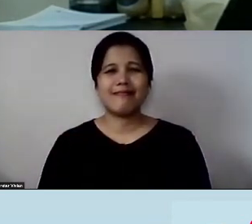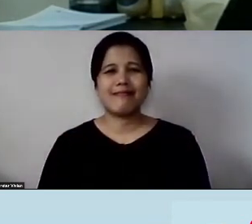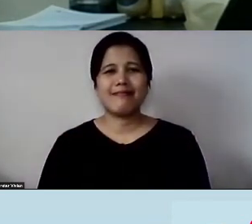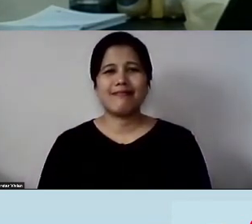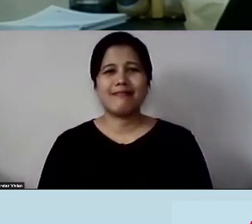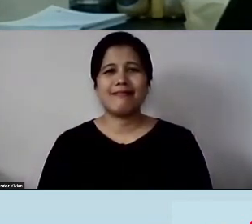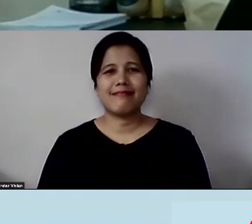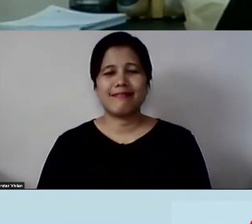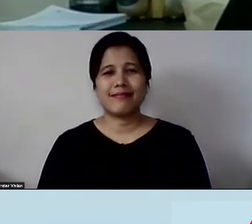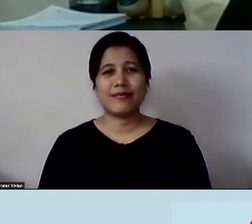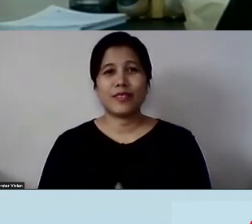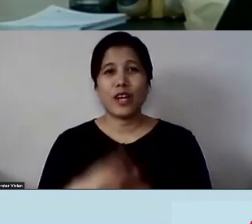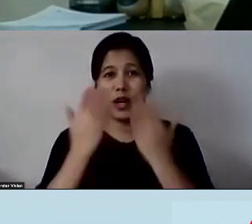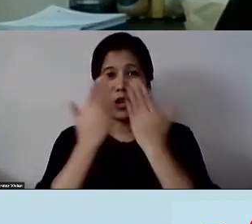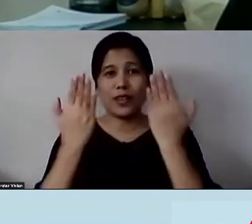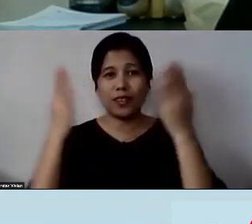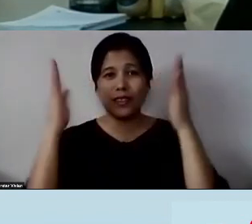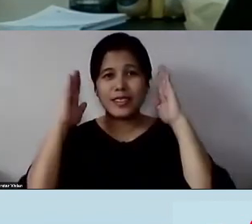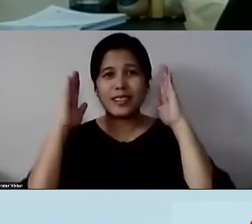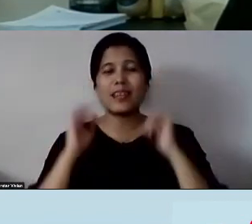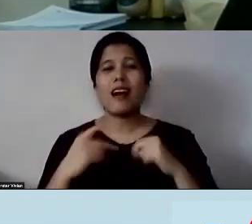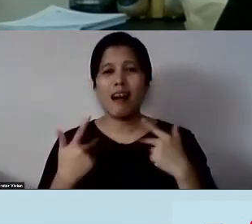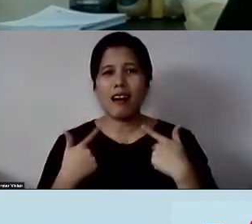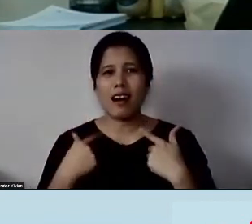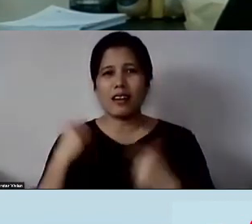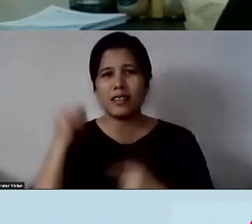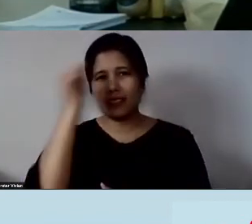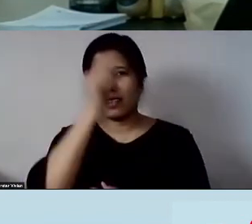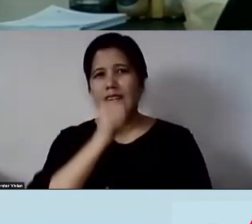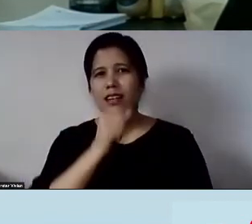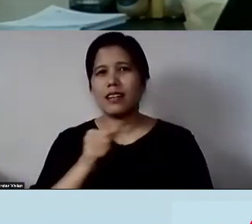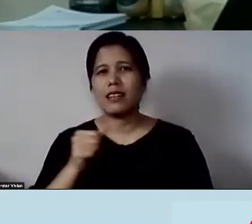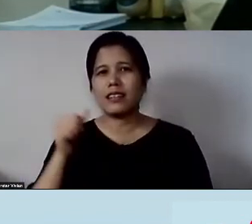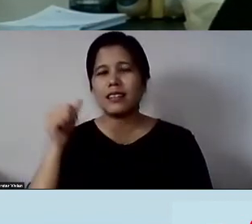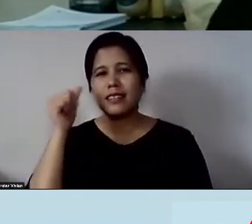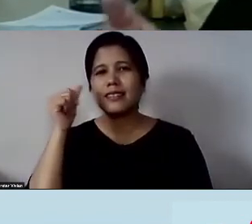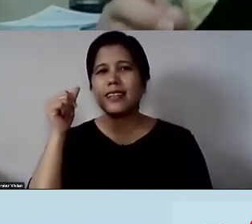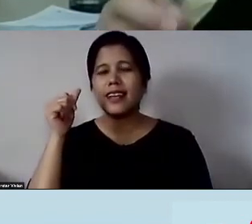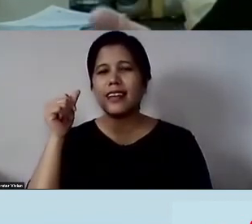sa autism nga nagkaroon ng ASEAN